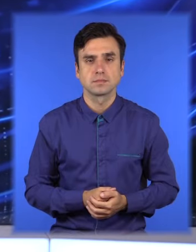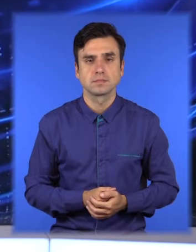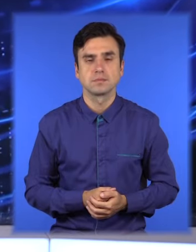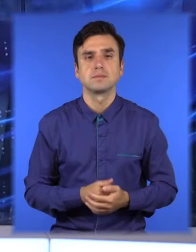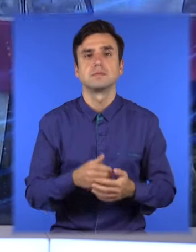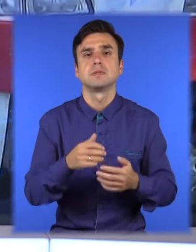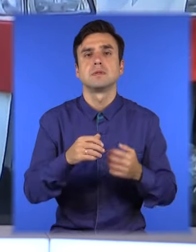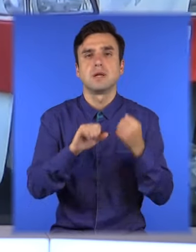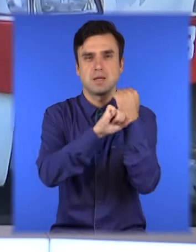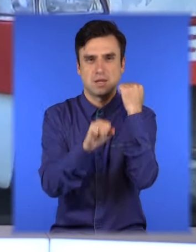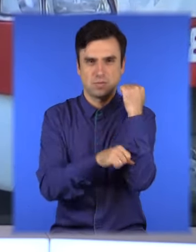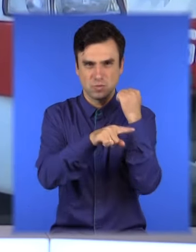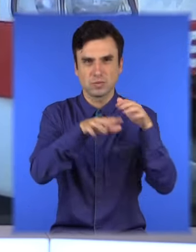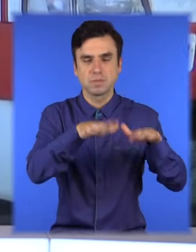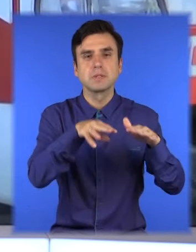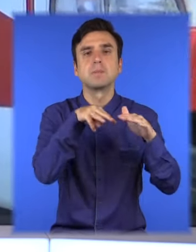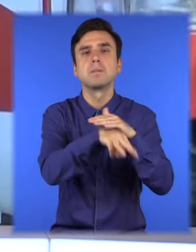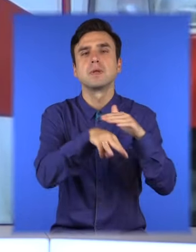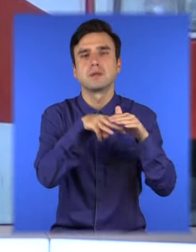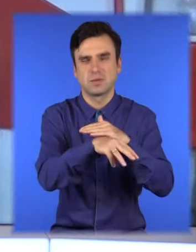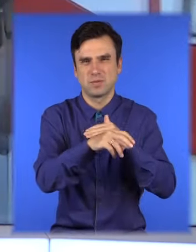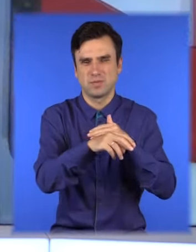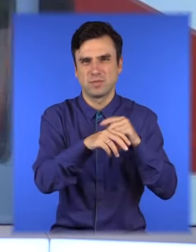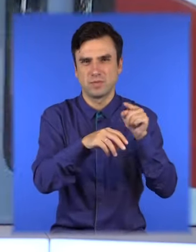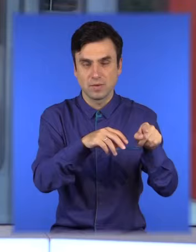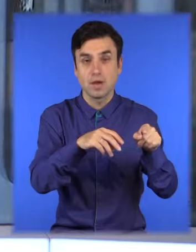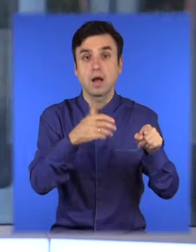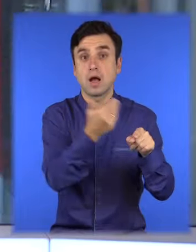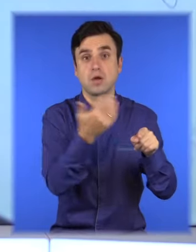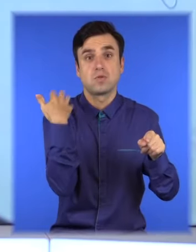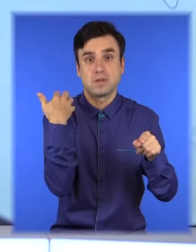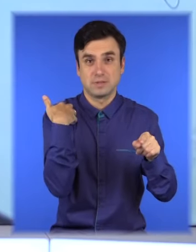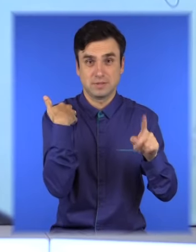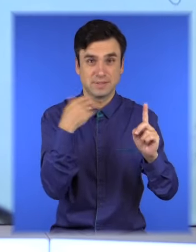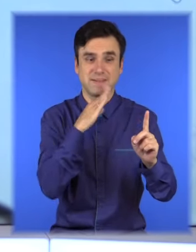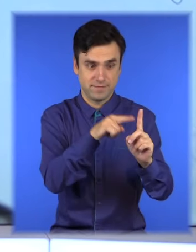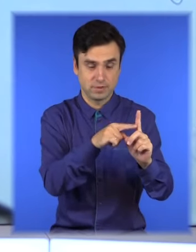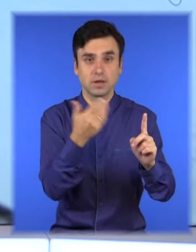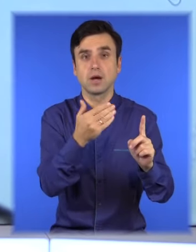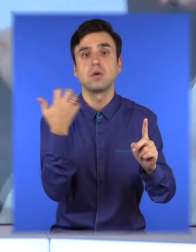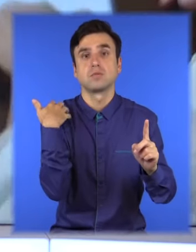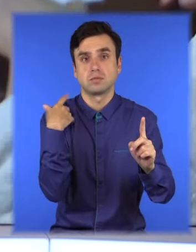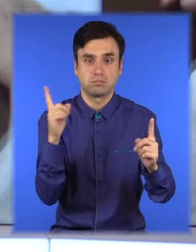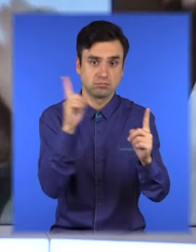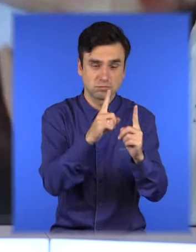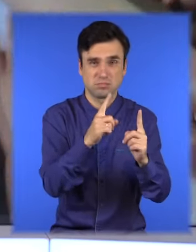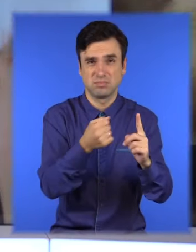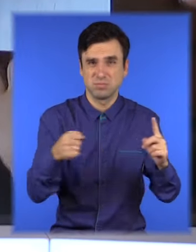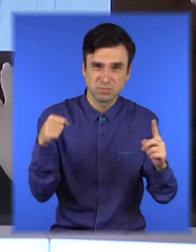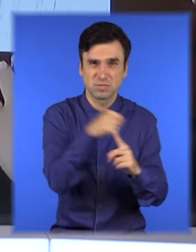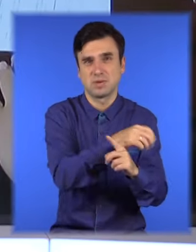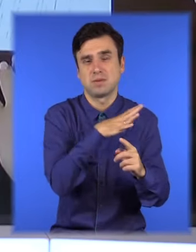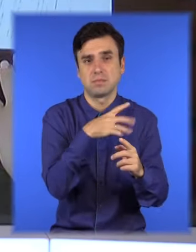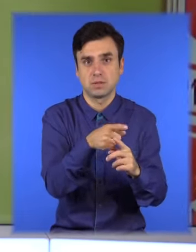Кримінальний скандал. Співробітницю швидкісного побила її ж начальниця. Про це заявила сама постраждала. Каже, відмовилася